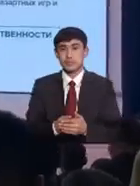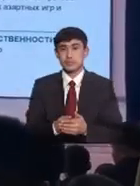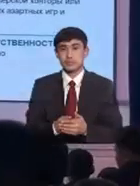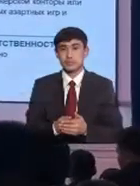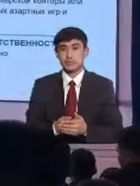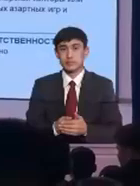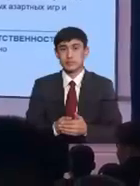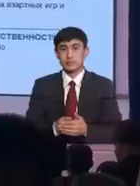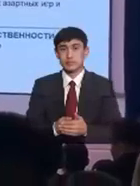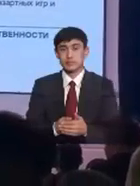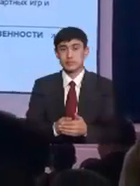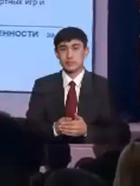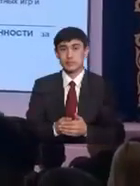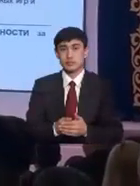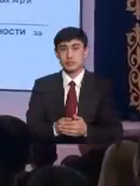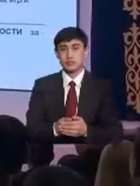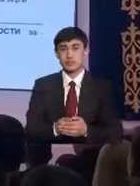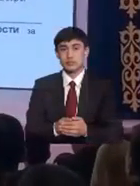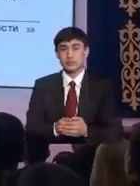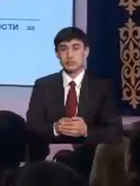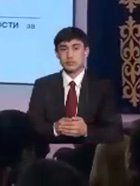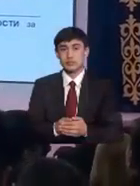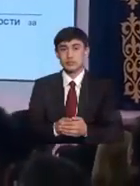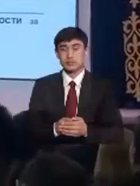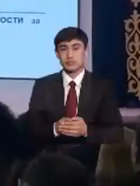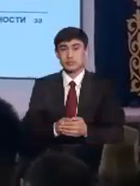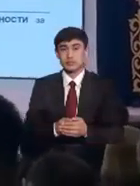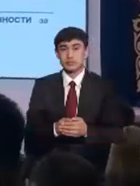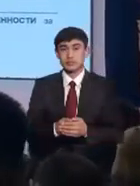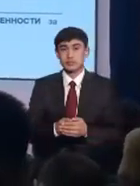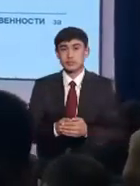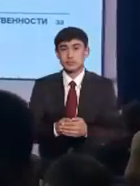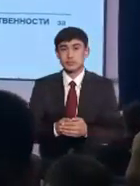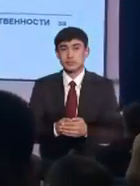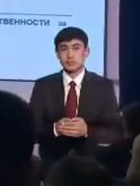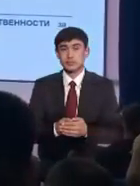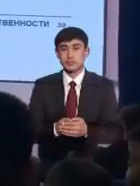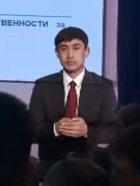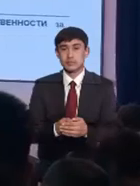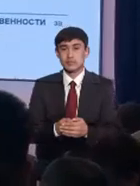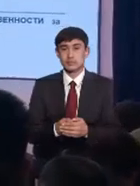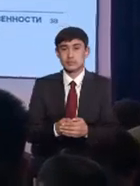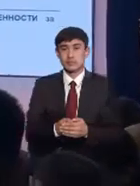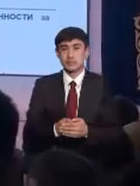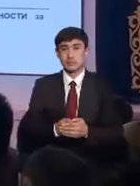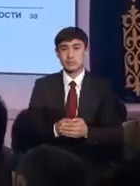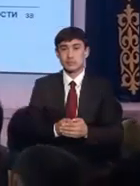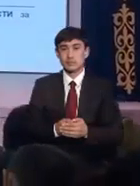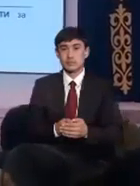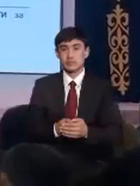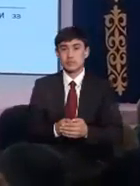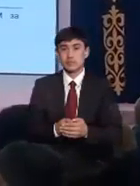Вот, закрыли 5 залов игорных заведений. Ну, бренды вам известны, если я озвучивать не буду, чтобы в моих словах там не последовалась